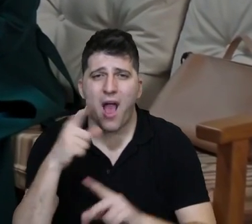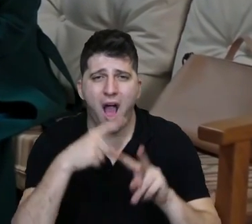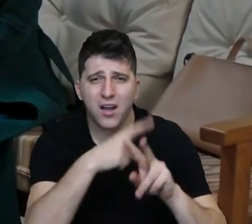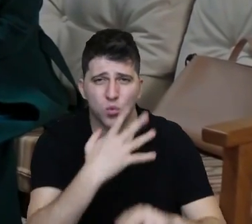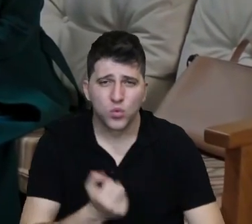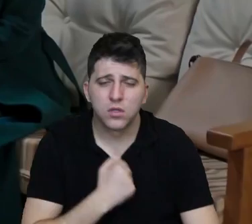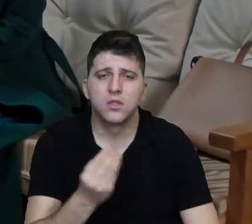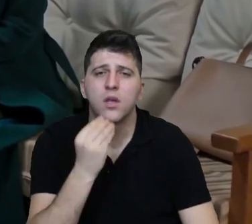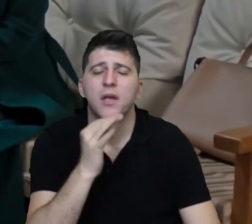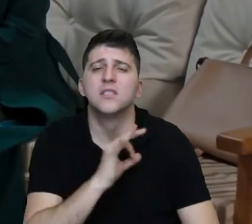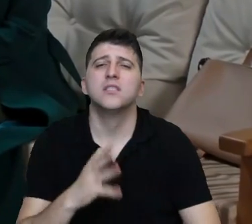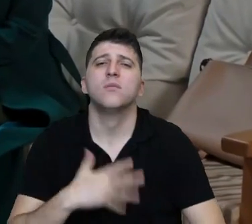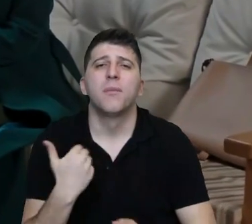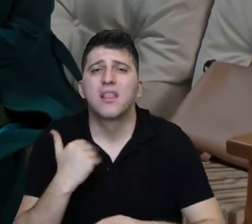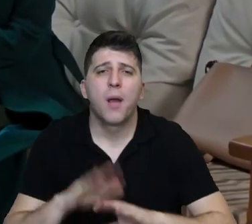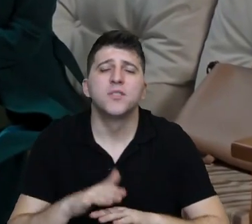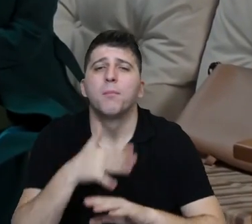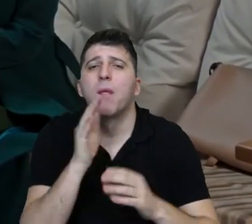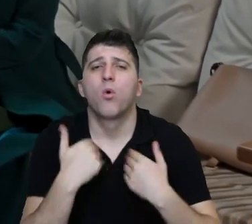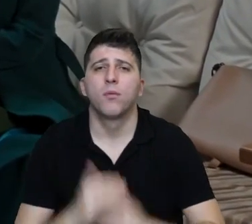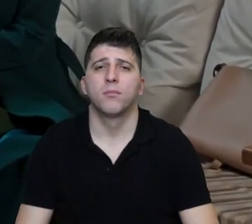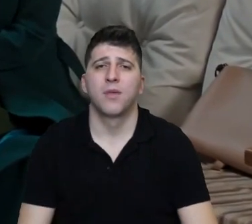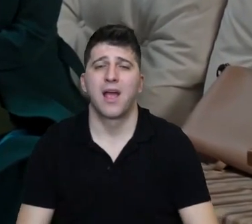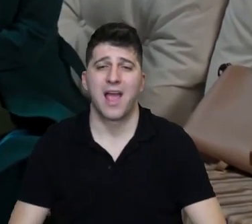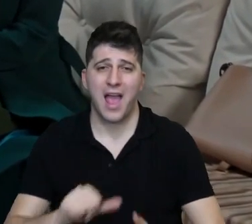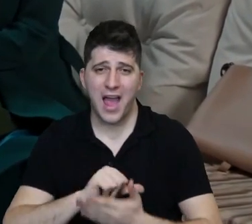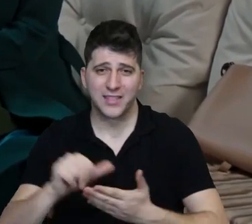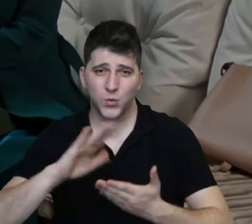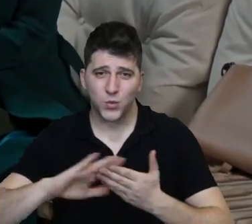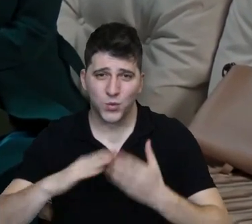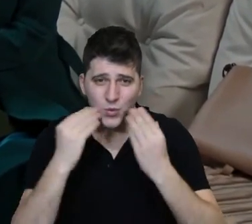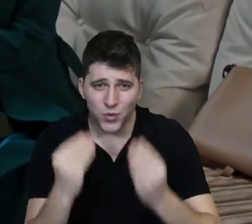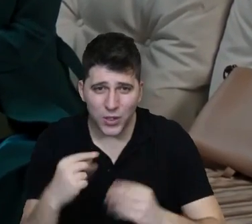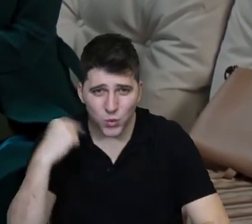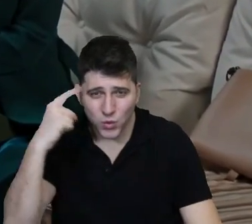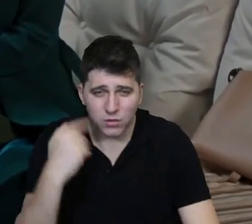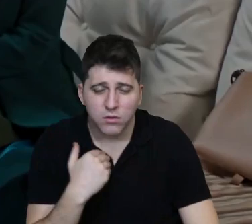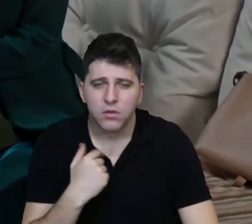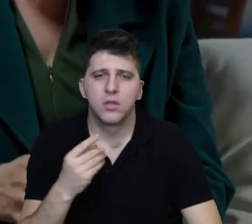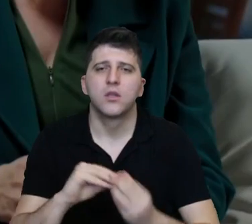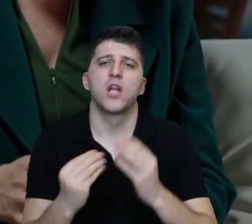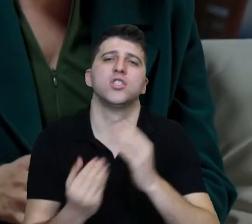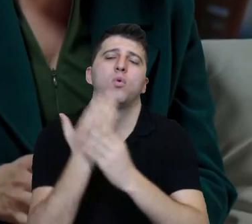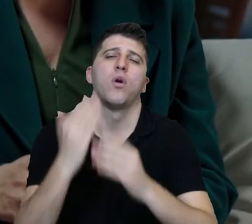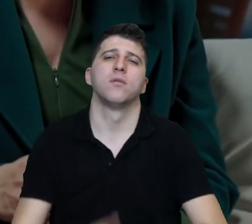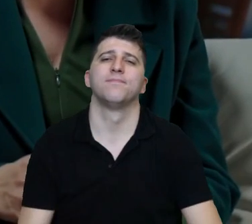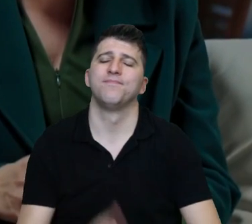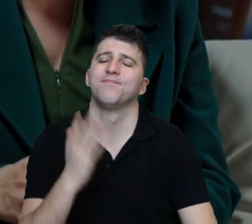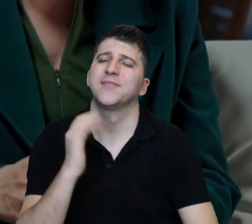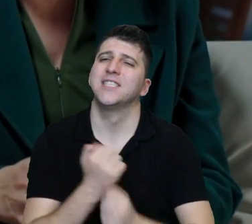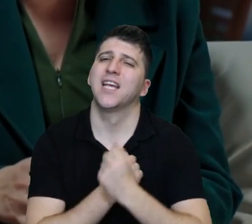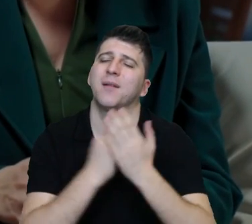içmeden kesildi. Ay ben de ne yapacağımı bilemiyorum. Kafedeler. Tam her şey böyle yolunda gidiyor, iyi derken bir dert daha. Ah canım